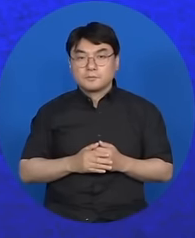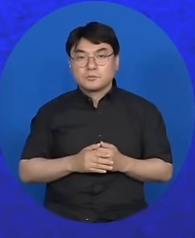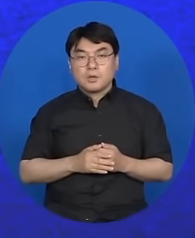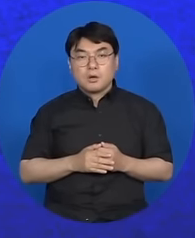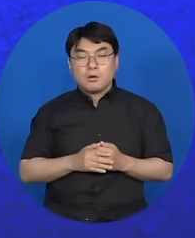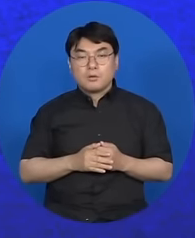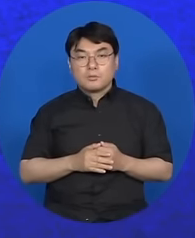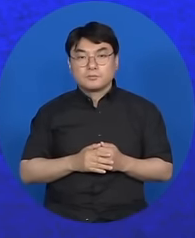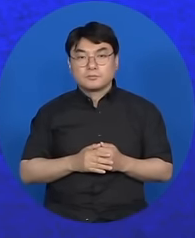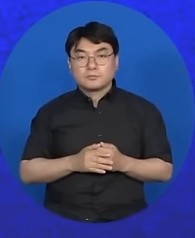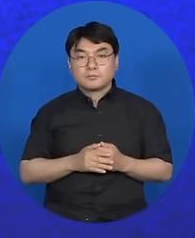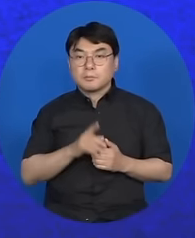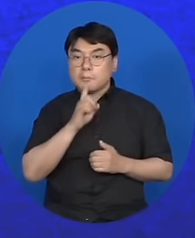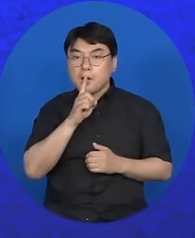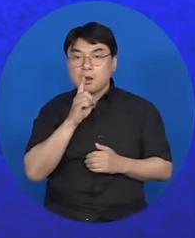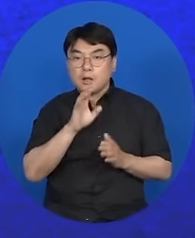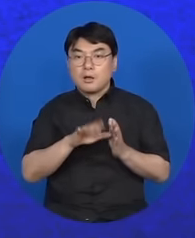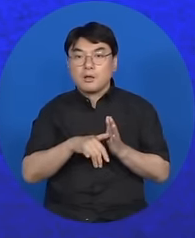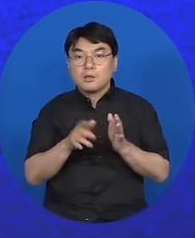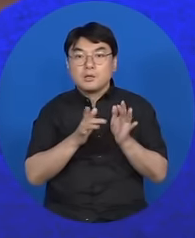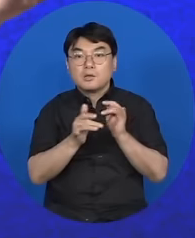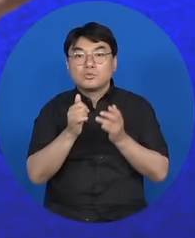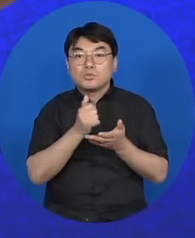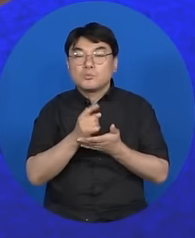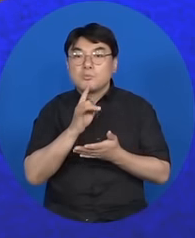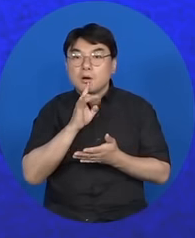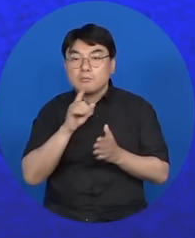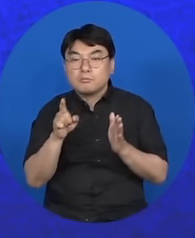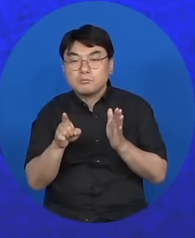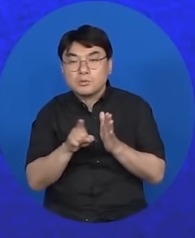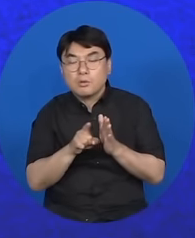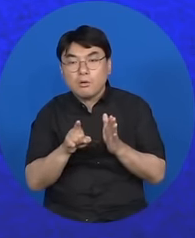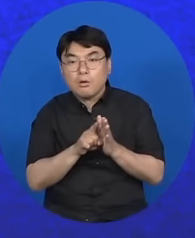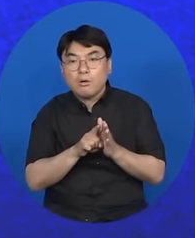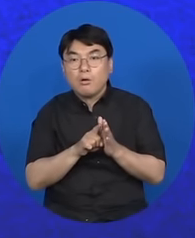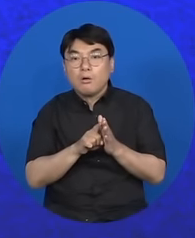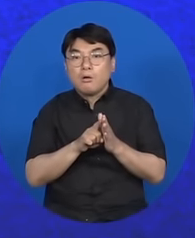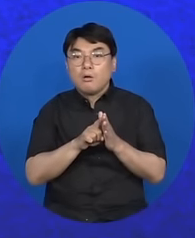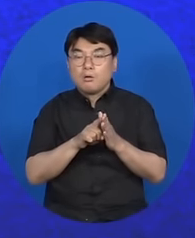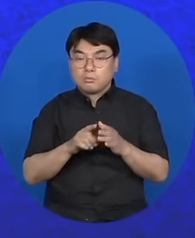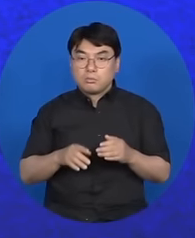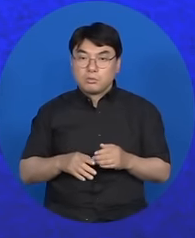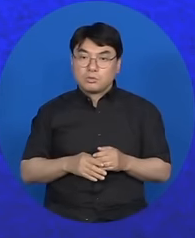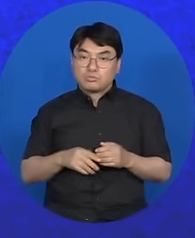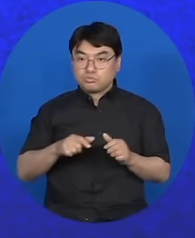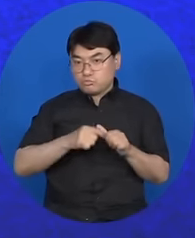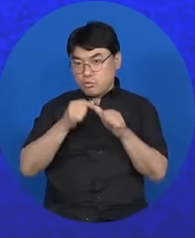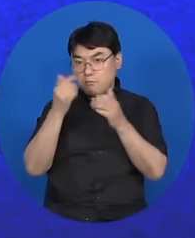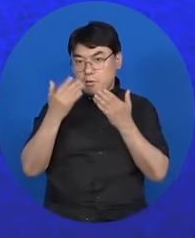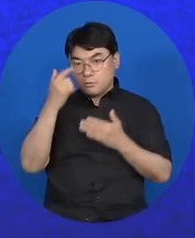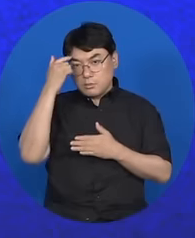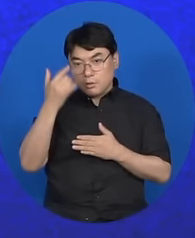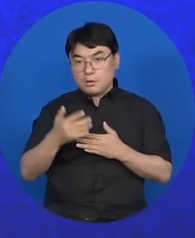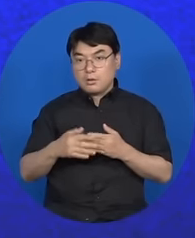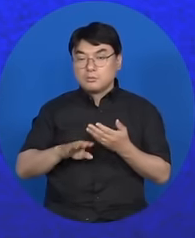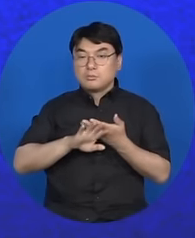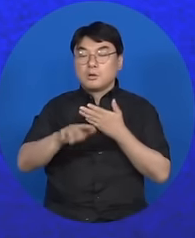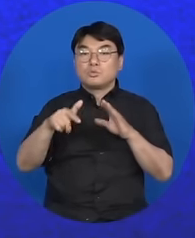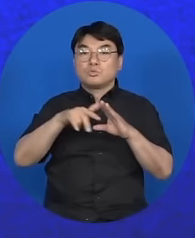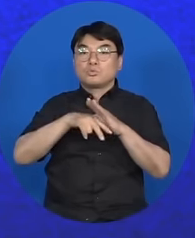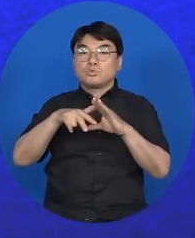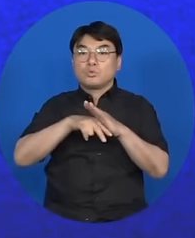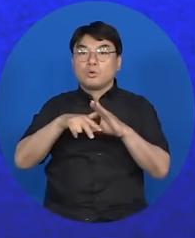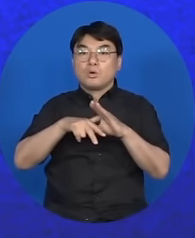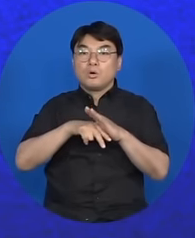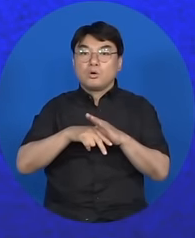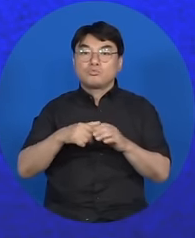꼭 예수만 믿어야 구원 받습니까? 타종교에는 구원이 없냐 이거예요. 뭐 이러면서 막 저한테 이제 도전을 하시는